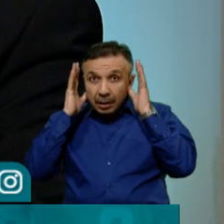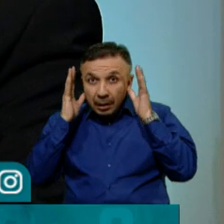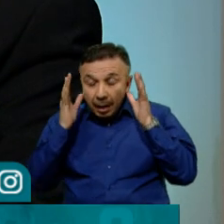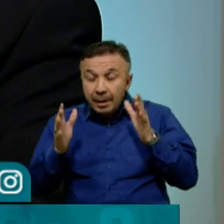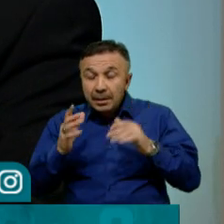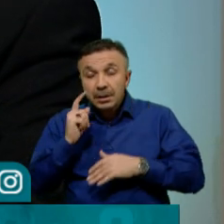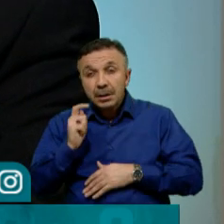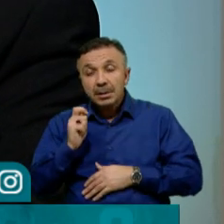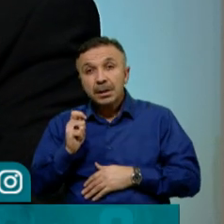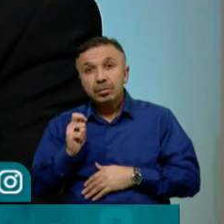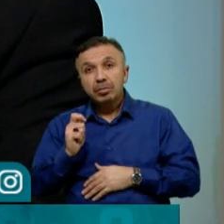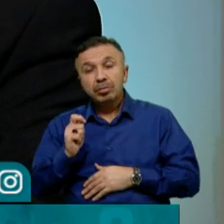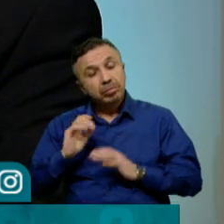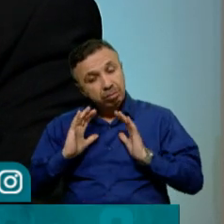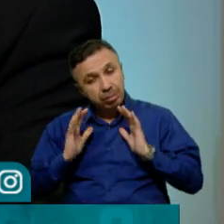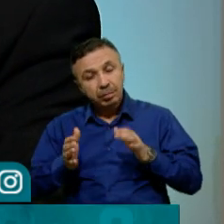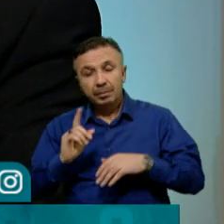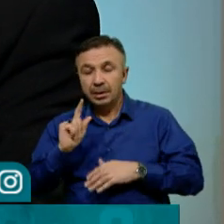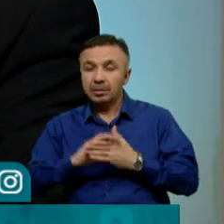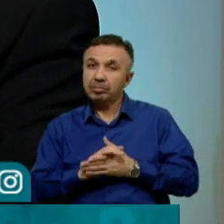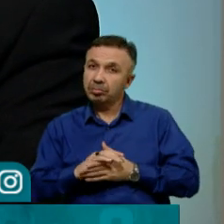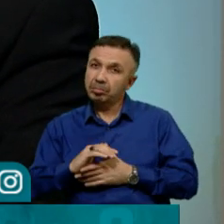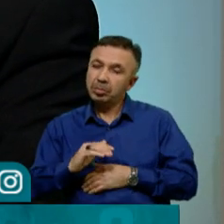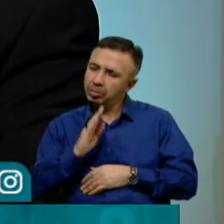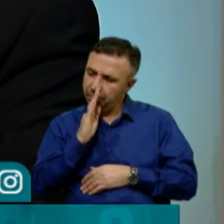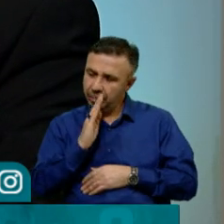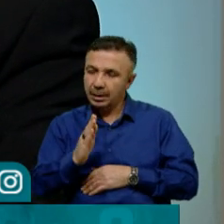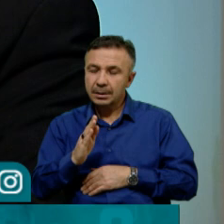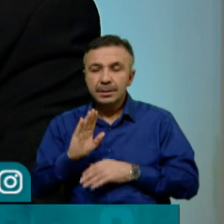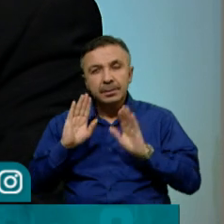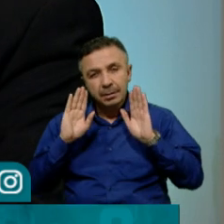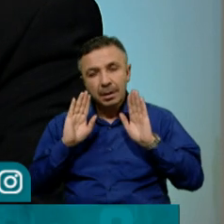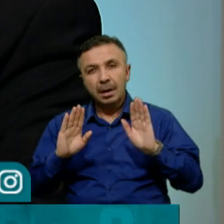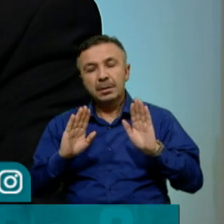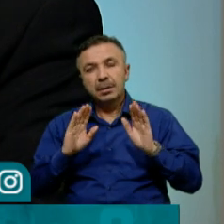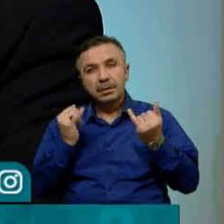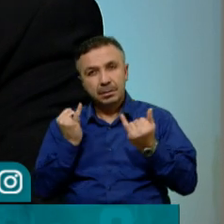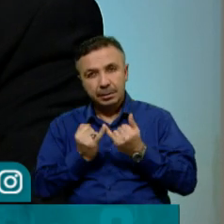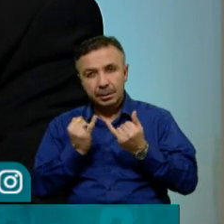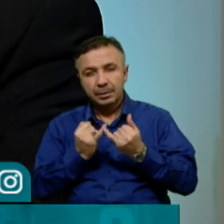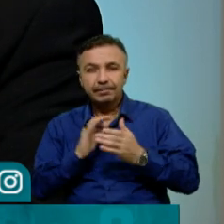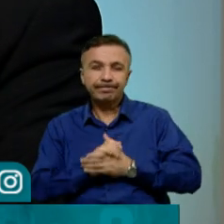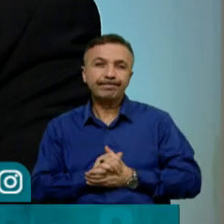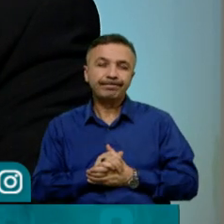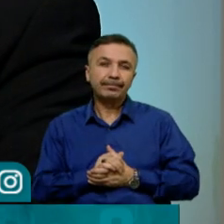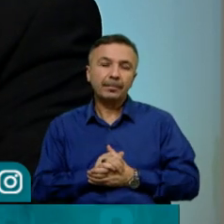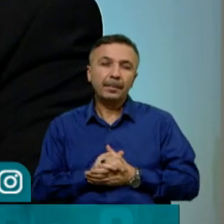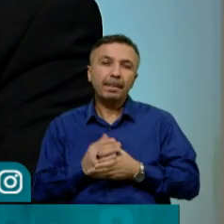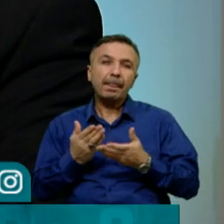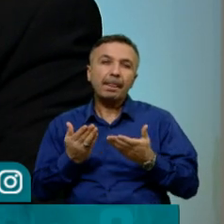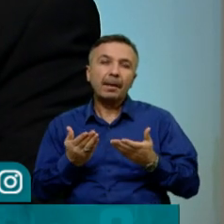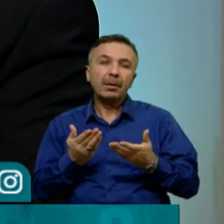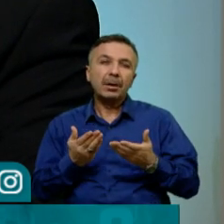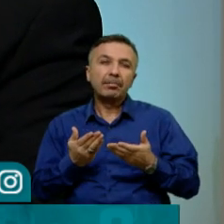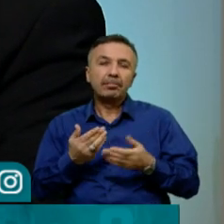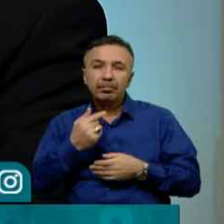kılalım bu kesin bina ancak kardeşimizin yani orada